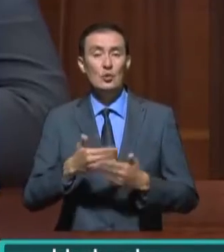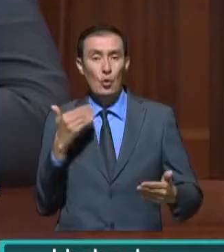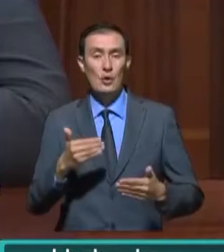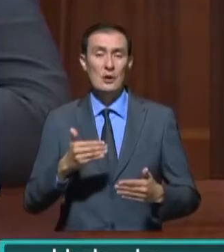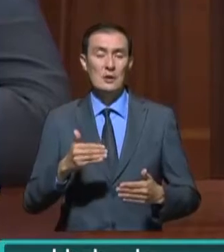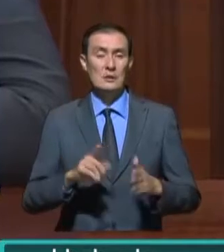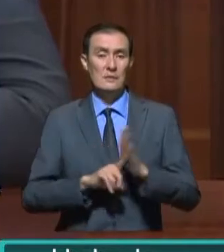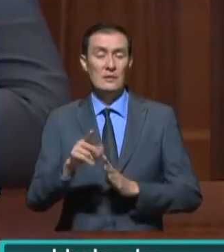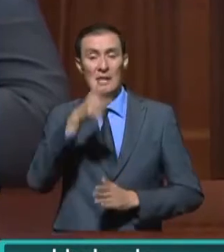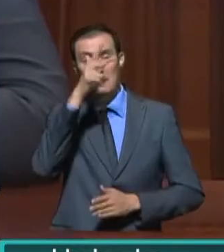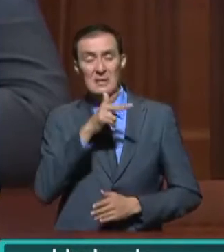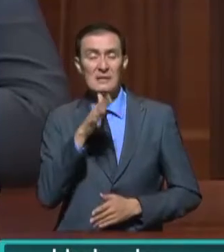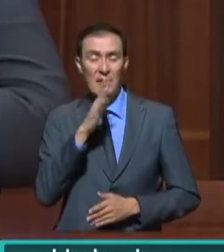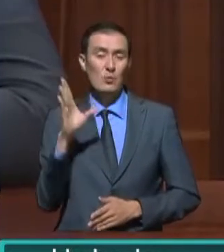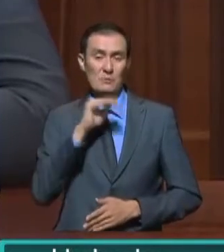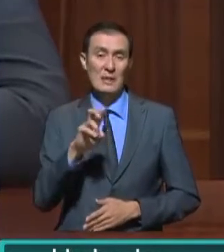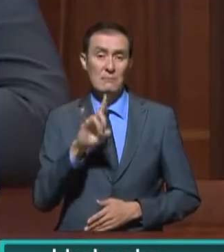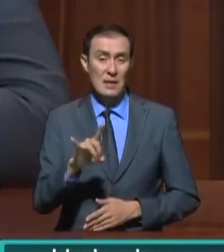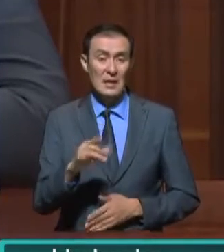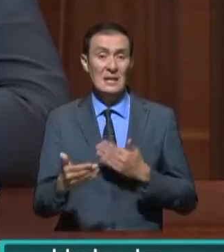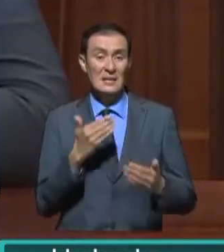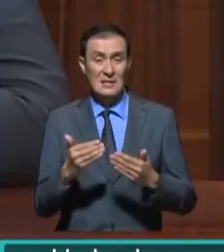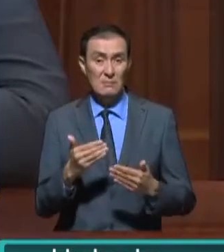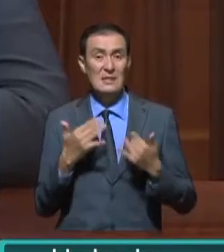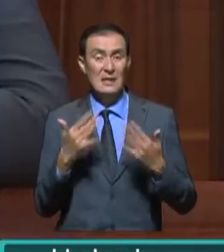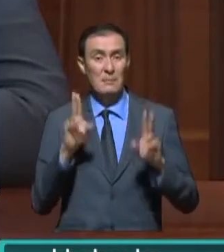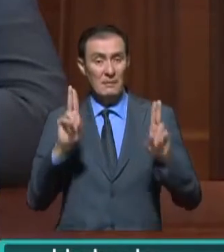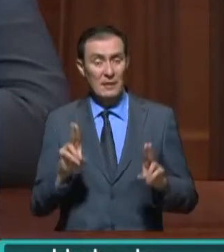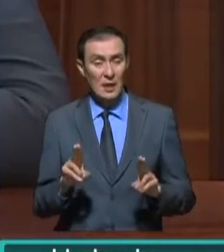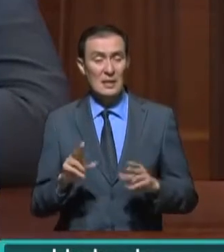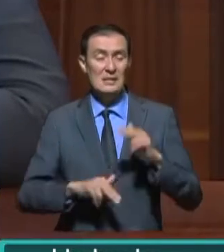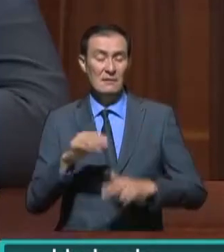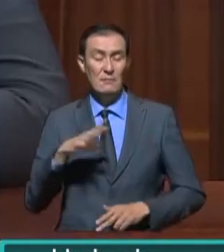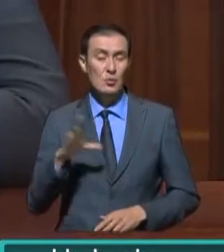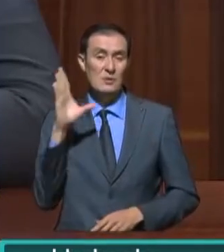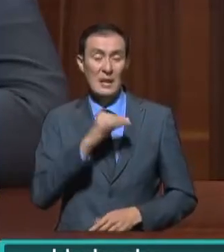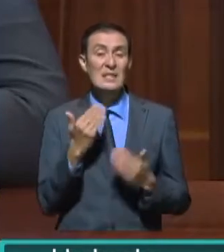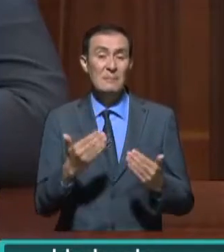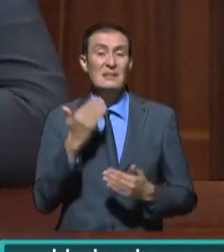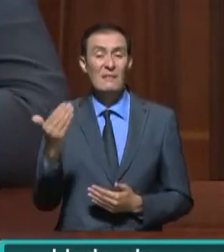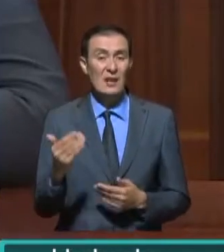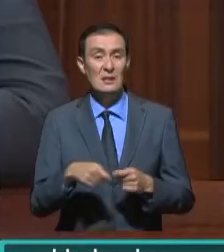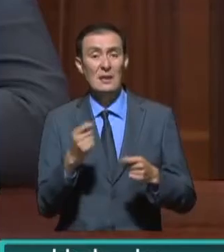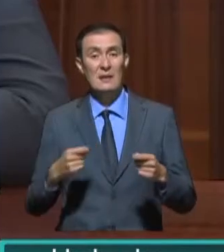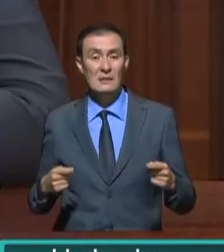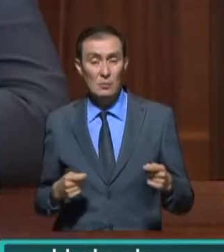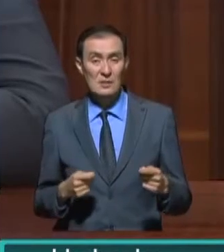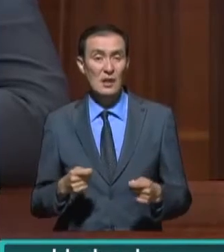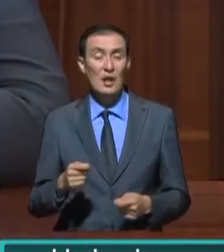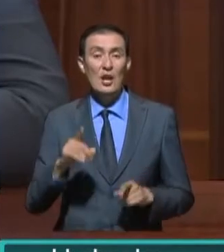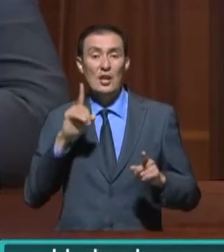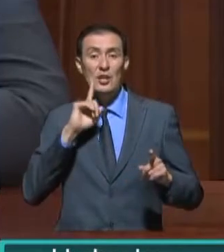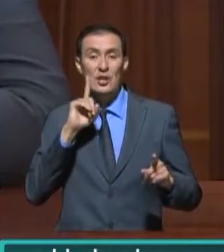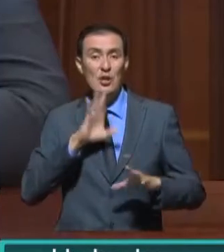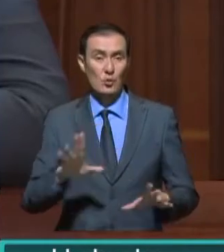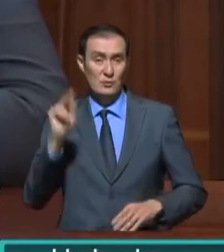года. 3 месяца срок хороший. Если бы усилили требования к строителям, успели бы. Теперь из-за вашей нерасторопности неудобства